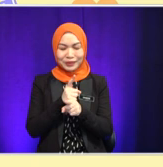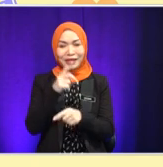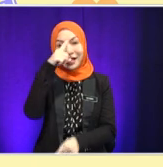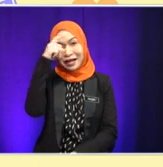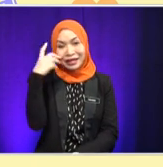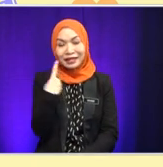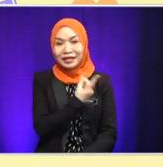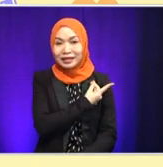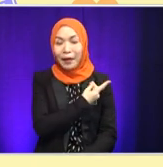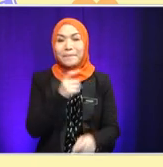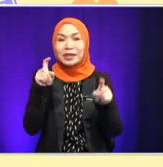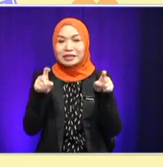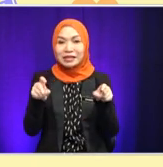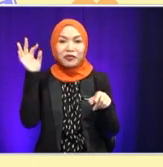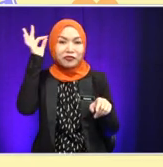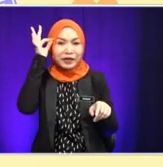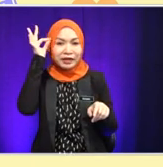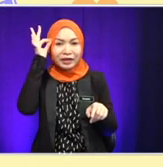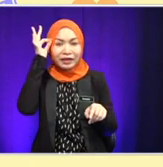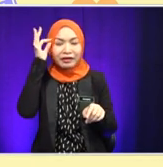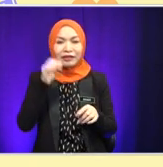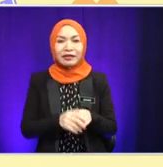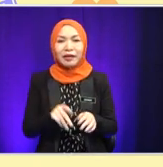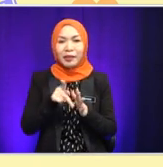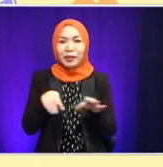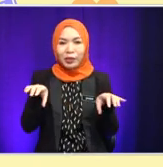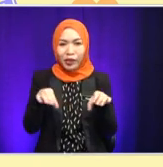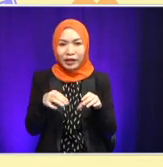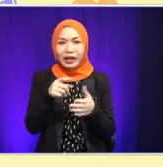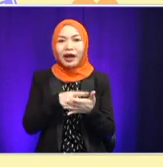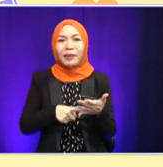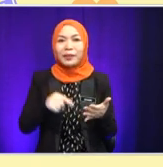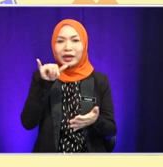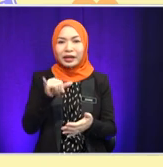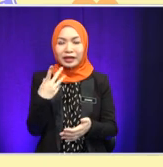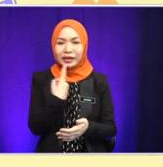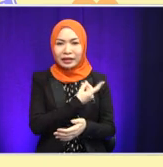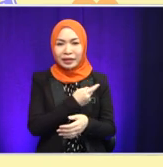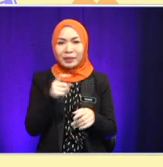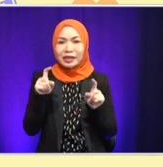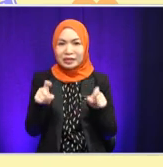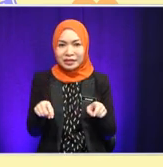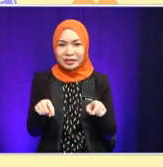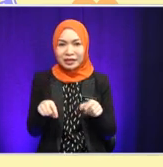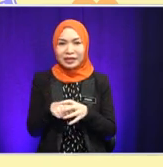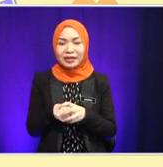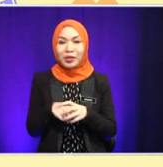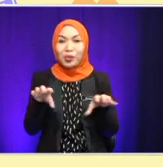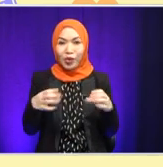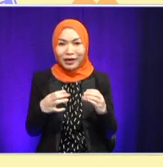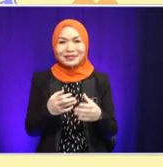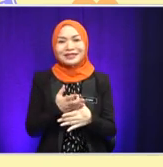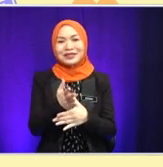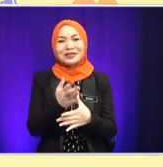apa saja perbuatan yang kita buat kita mesti berpikir Apakah pesan yang kita akan dapat daripada perbuatan kita oke